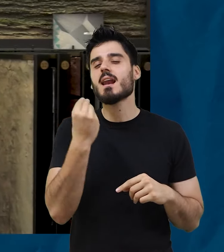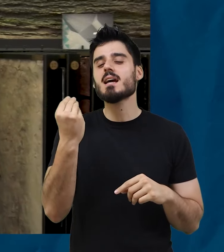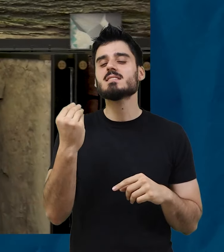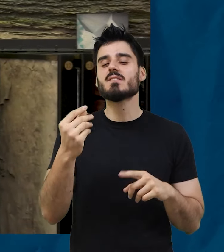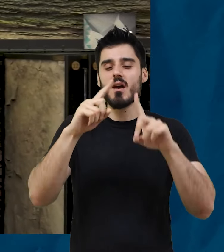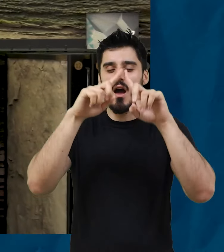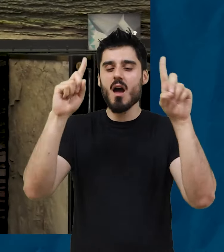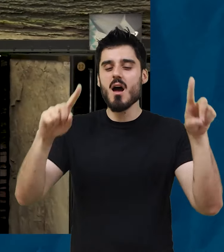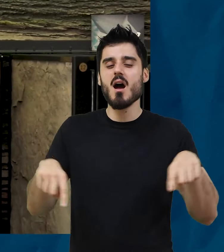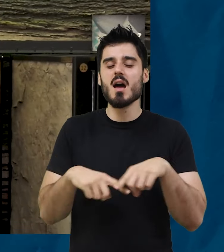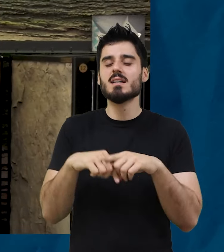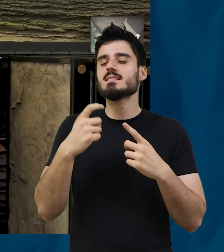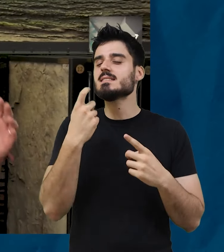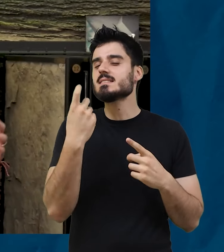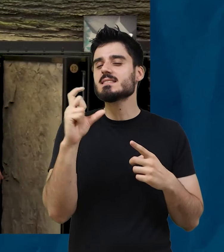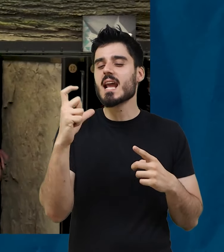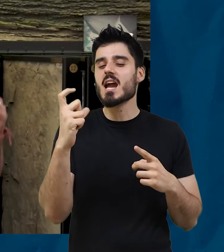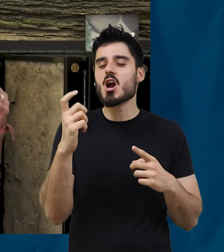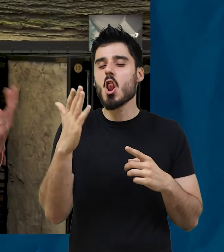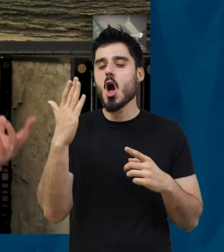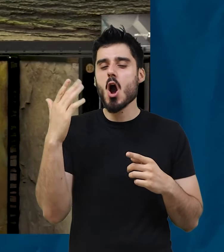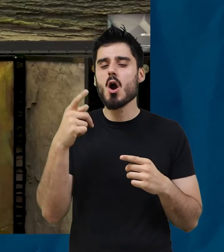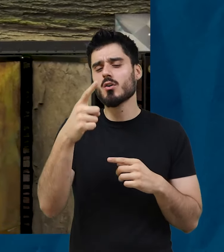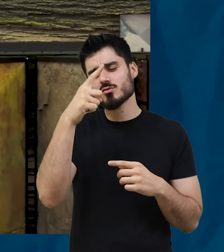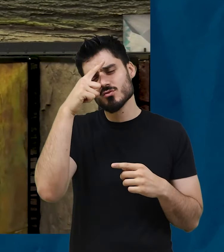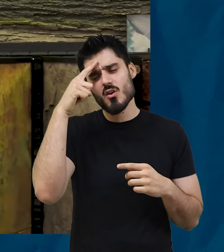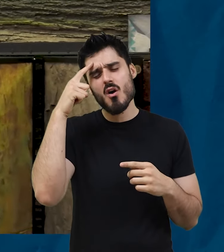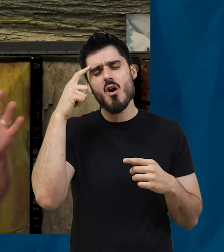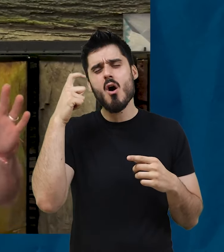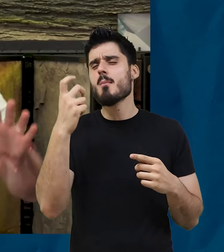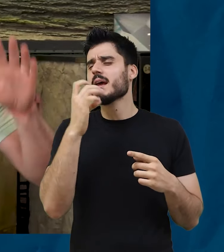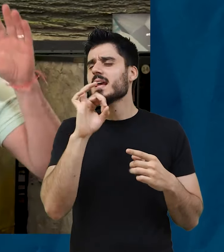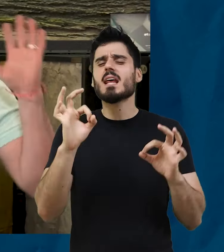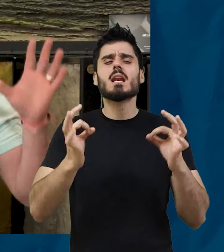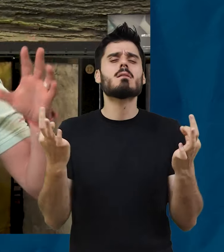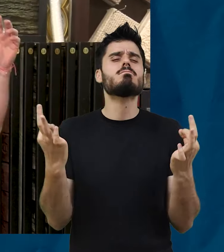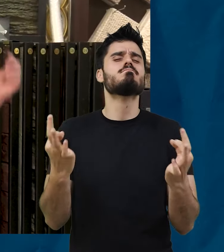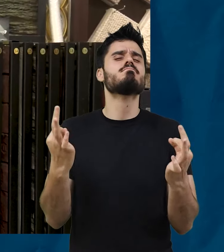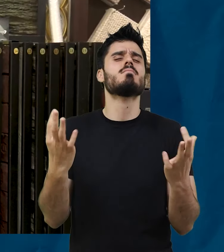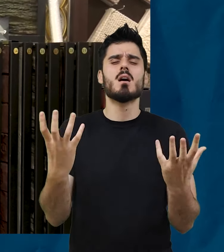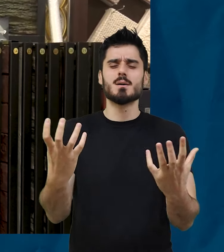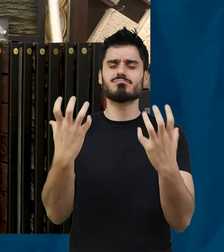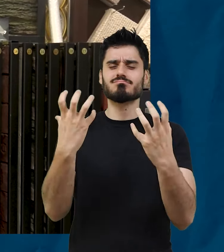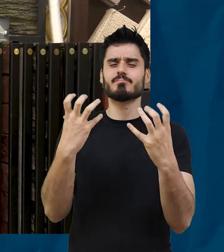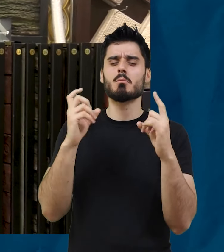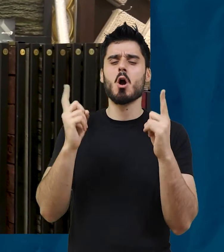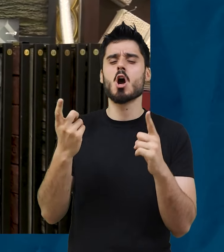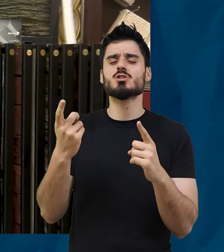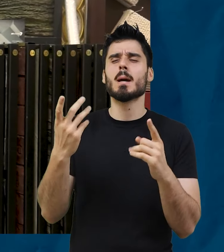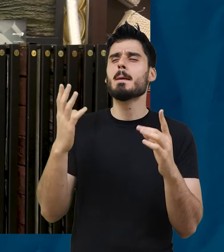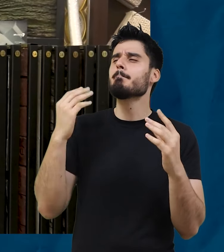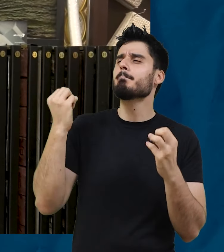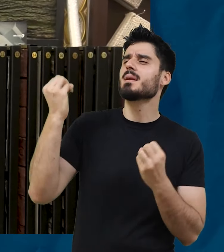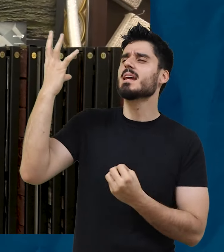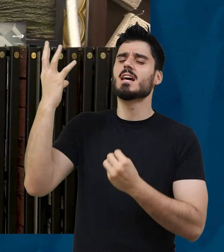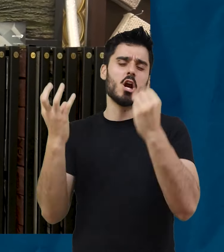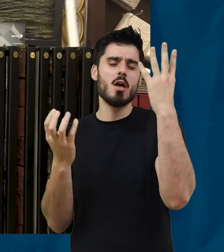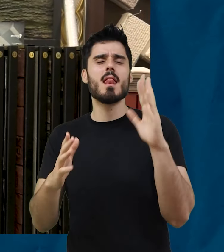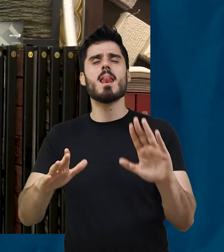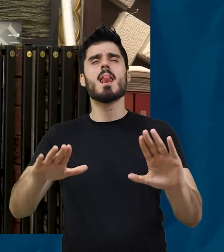които са направени от фибростъкло и смоли. Те са толкова реалистични, че буквално вкарват природата във вашия дом. Например, лежите